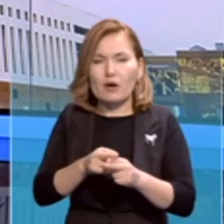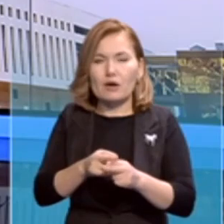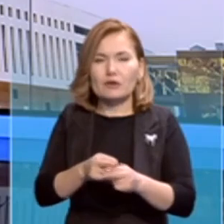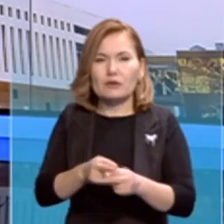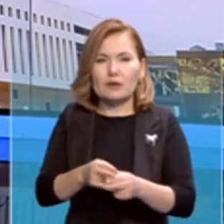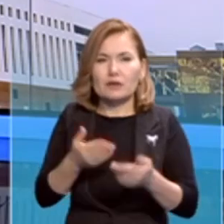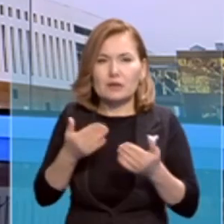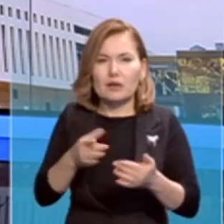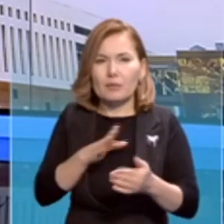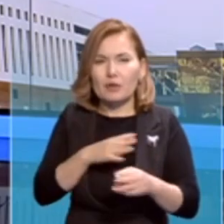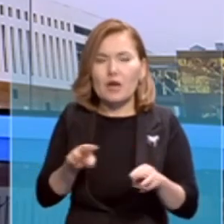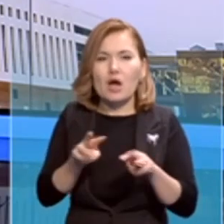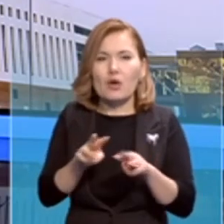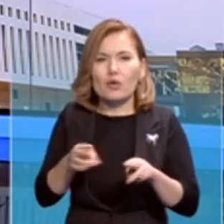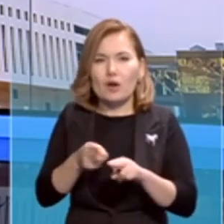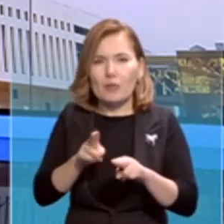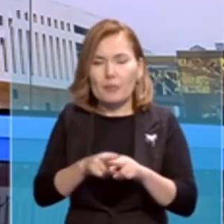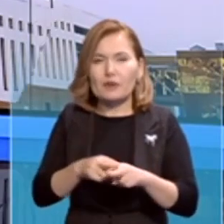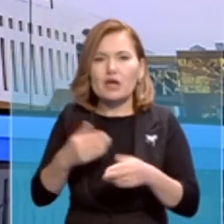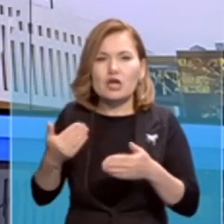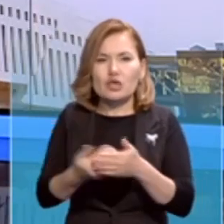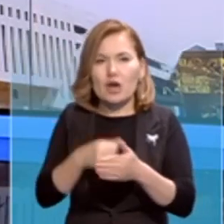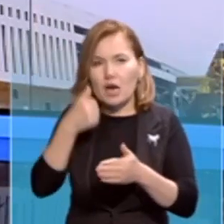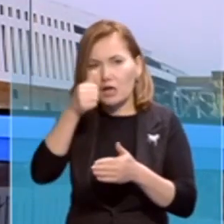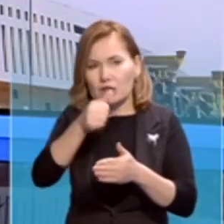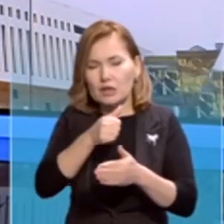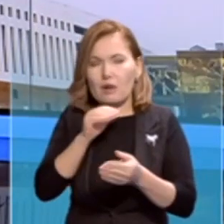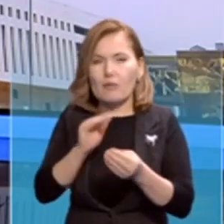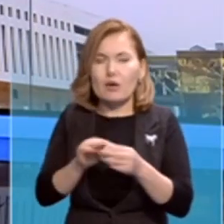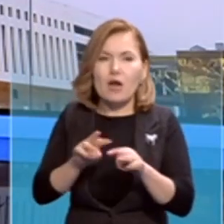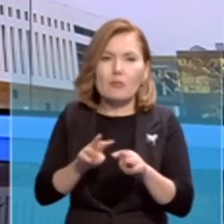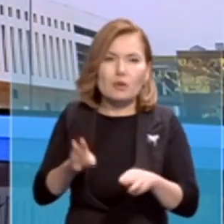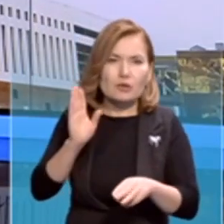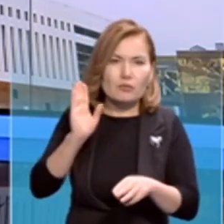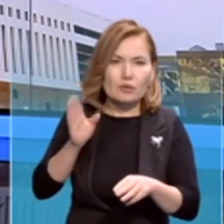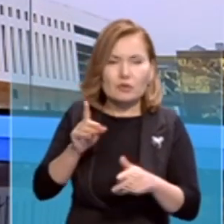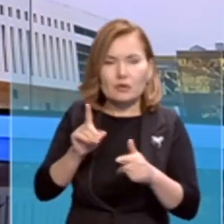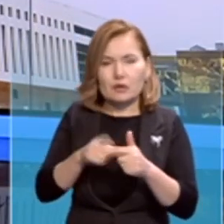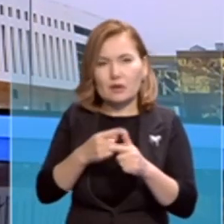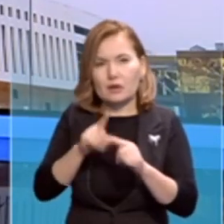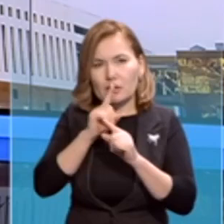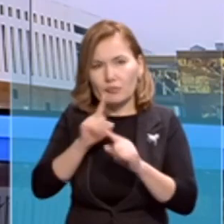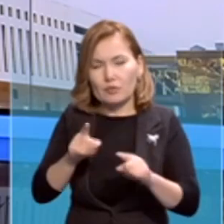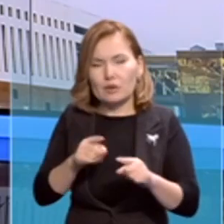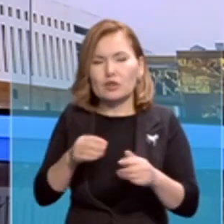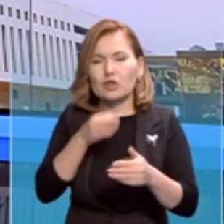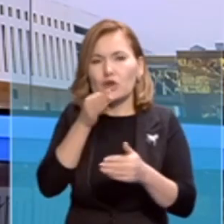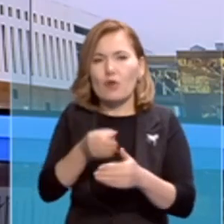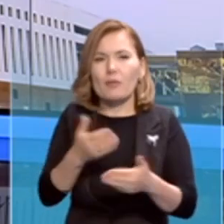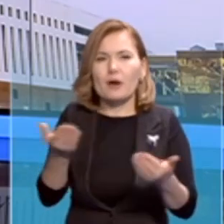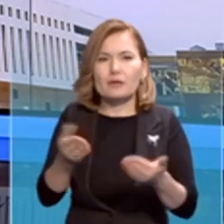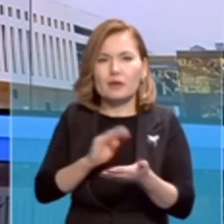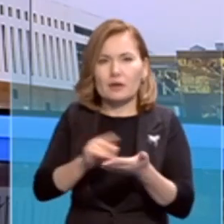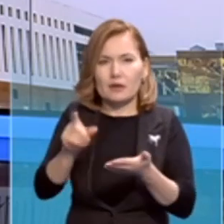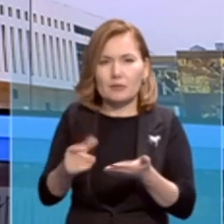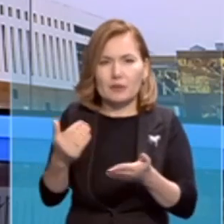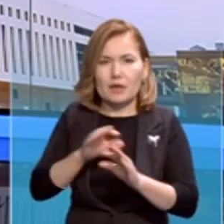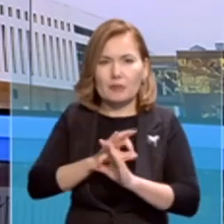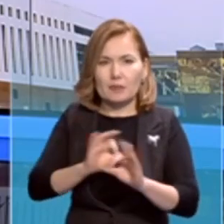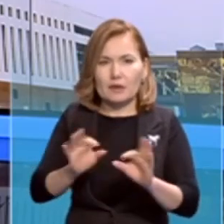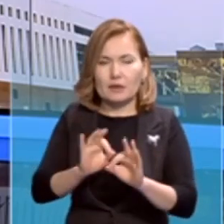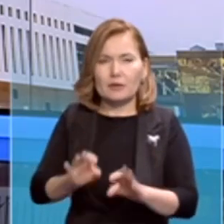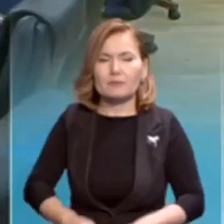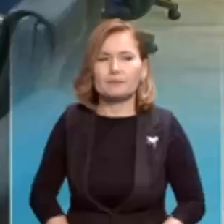састырды. Үкіметтің осы құрамымен жаңа жылға аяқ басуға бола ма? Мемлекет басшысының бұл сауалына жауап қандай? Досжан Маратұлы айтсын.